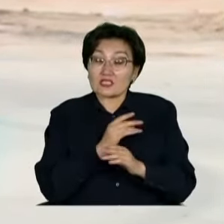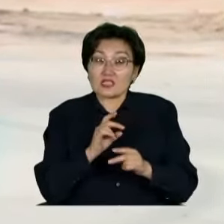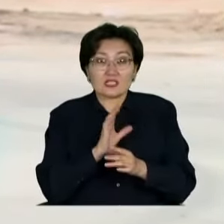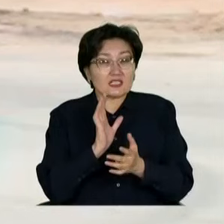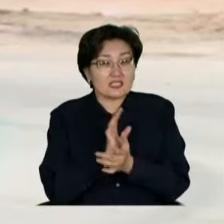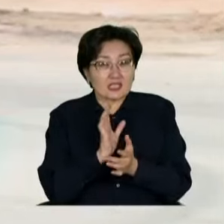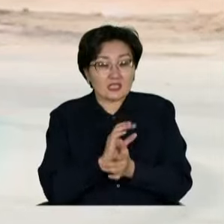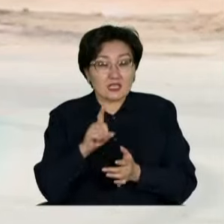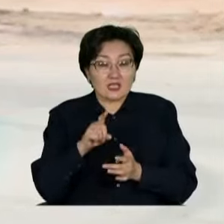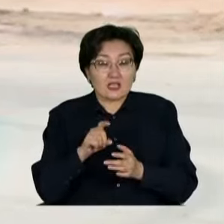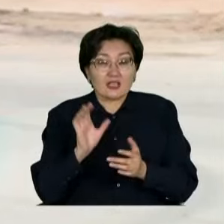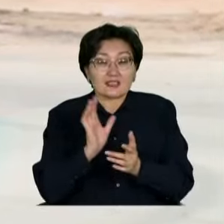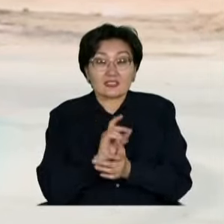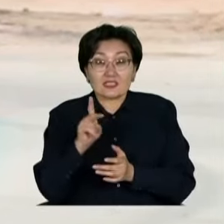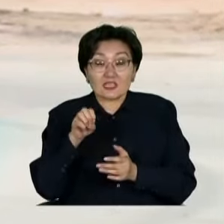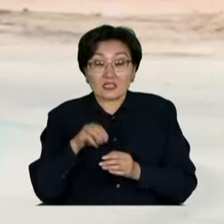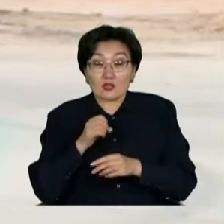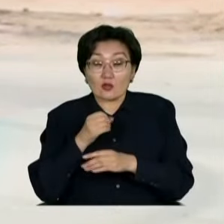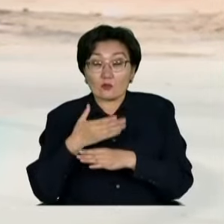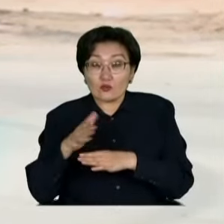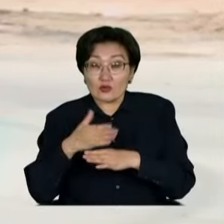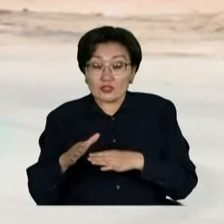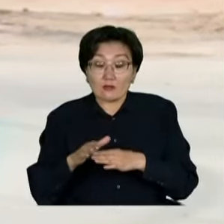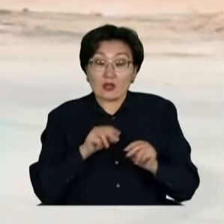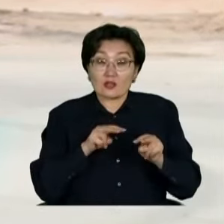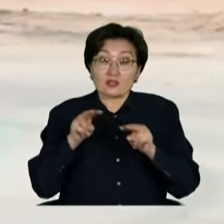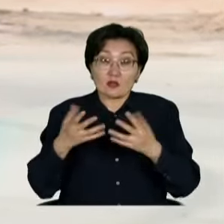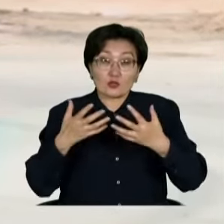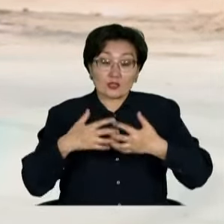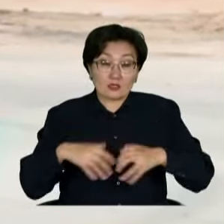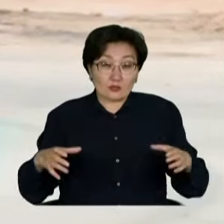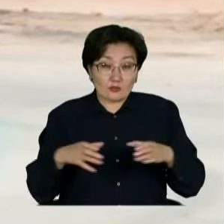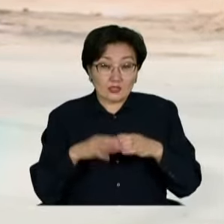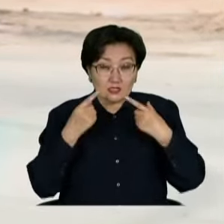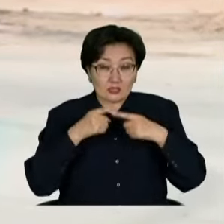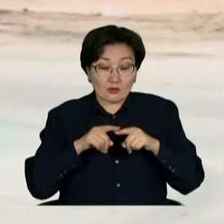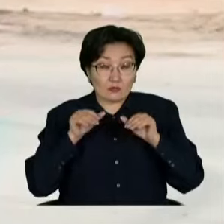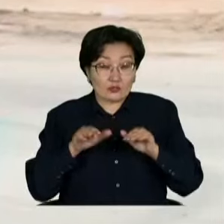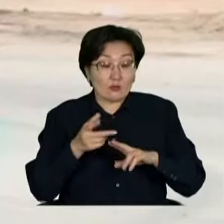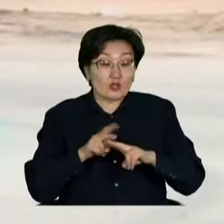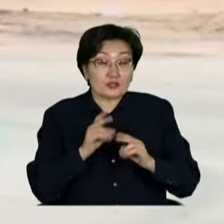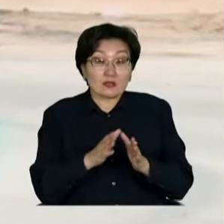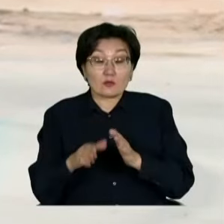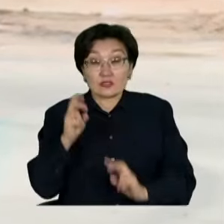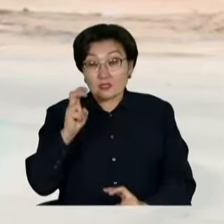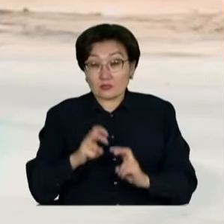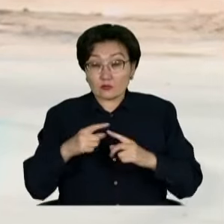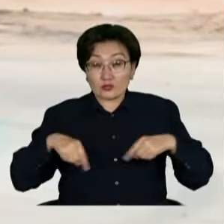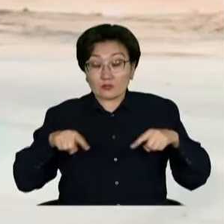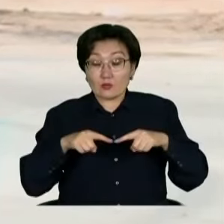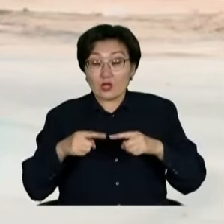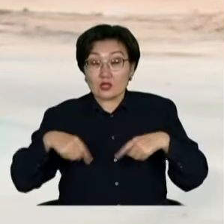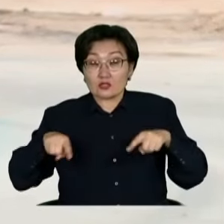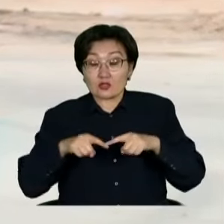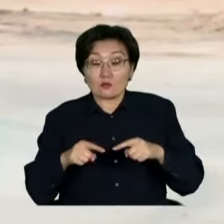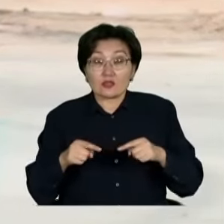ластаушы заттардың шығарындыларын бақылауды автоматтандыруға арналған кешенді технологиялық шешім. Бұл жүйе өнеркәсіптік нысандардың жұмысын